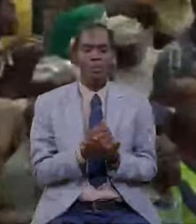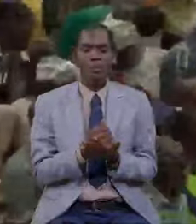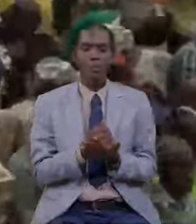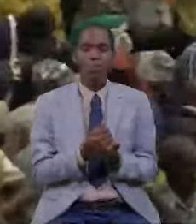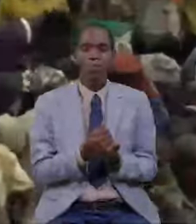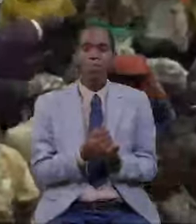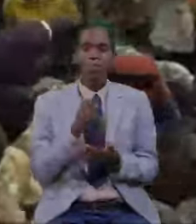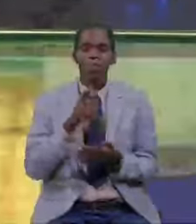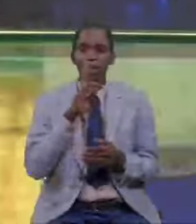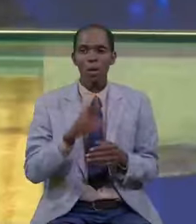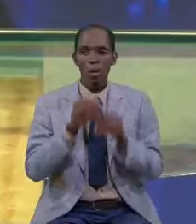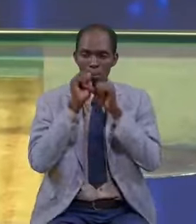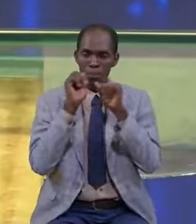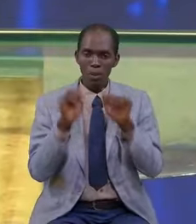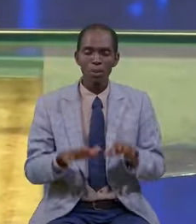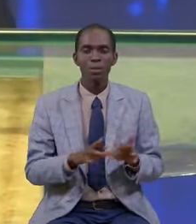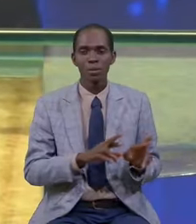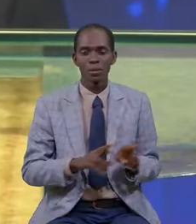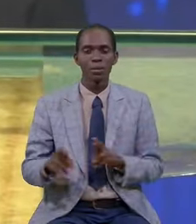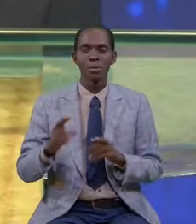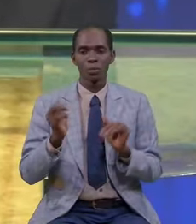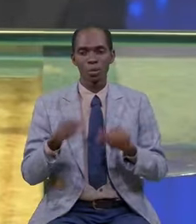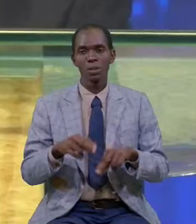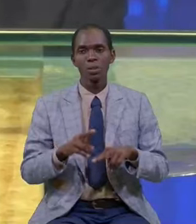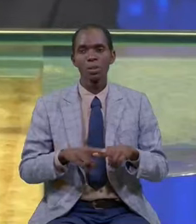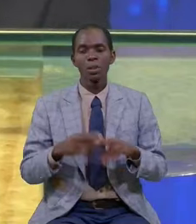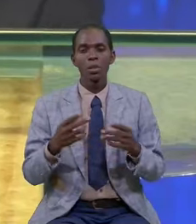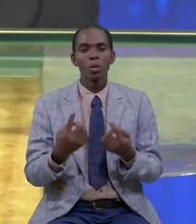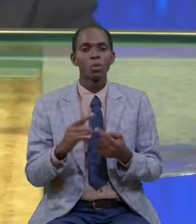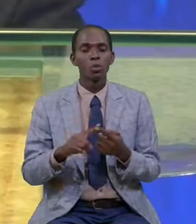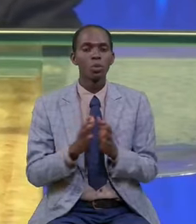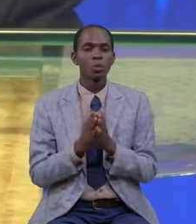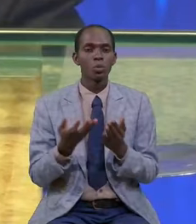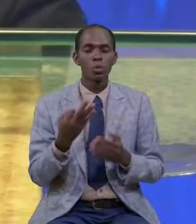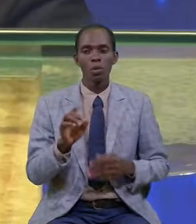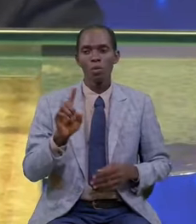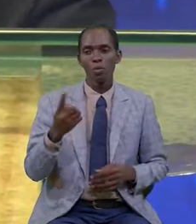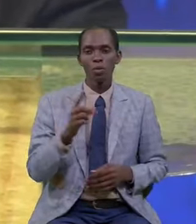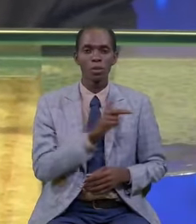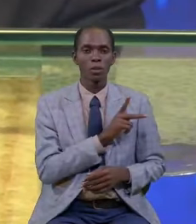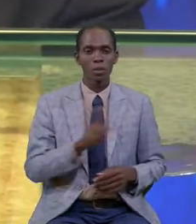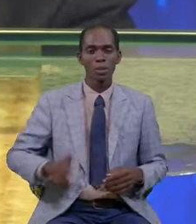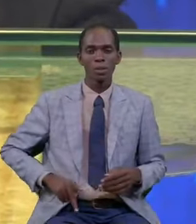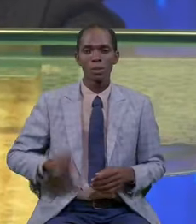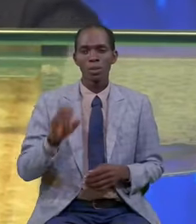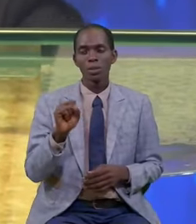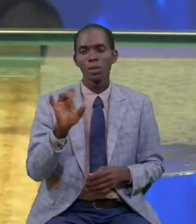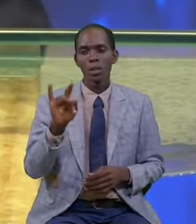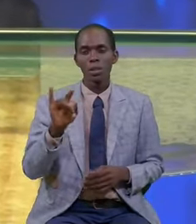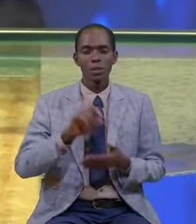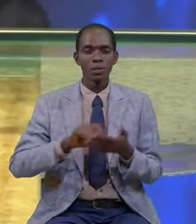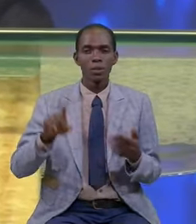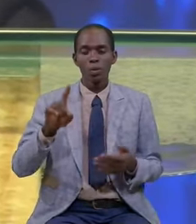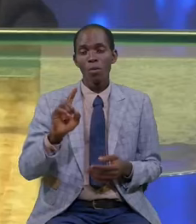bénis, assoyez-vous. Nous allons à 1er roi 18. Je lis le verset 1. 1er